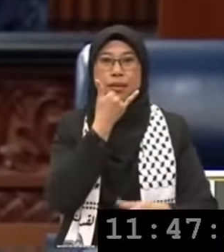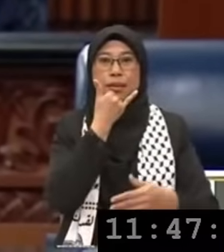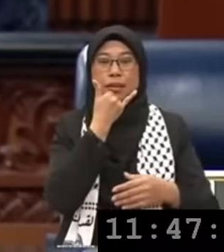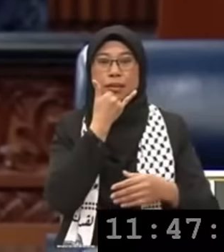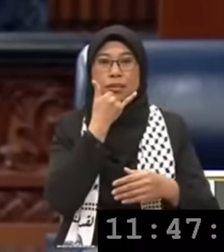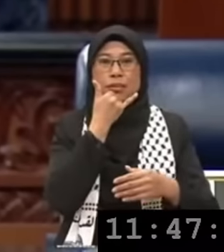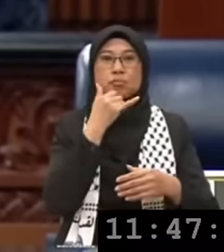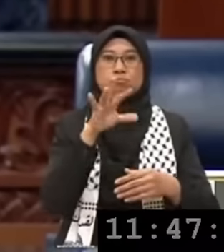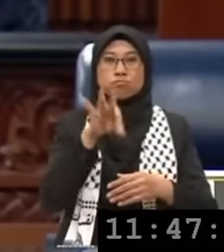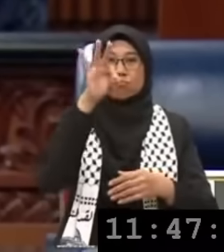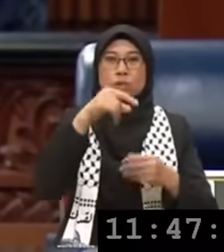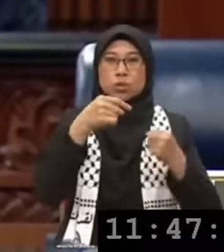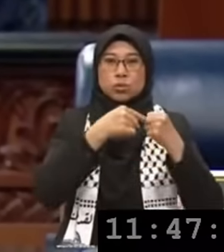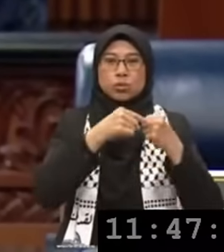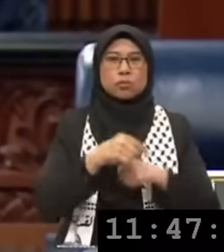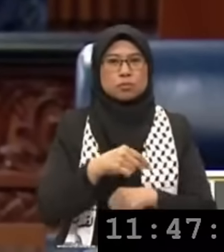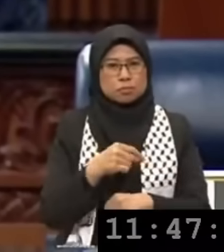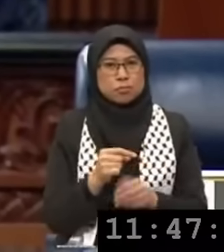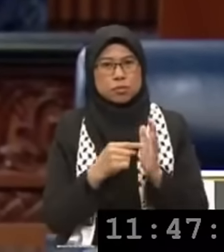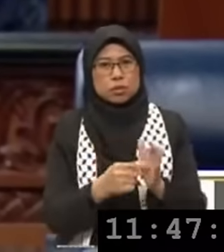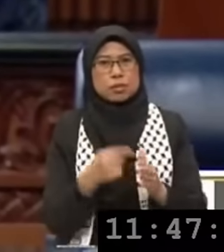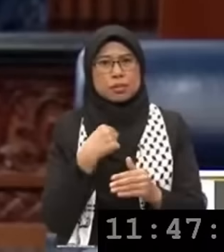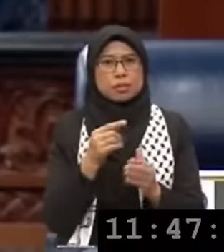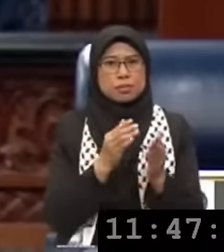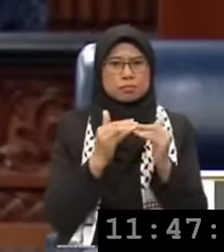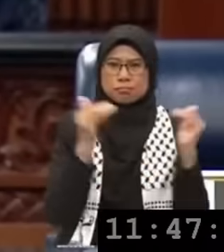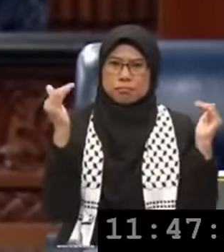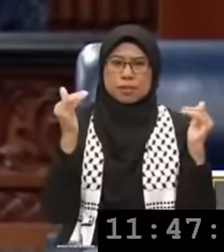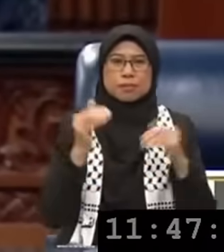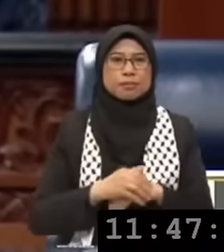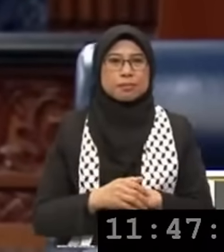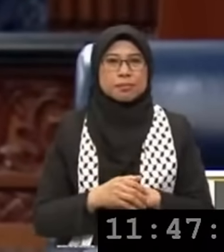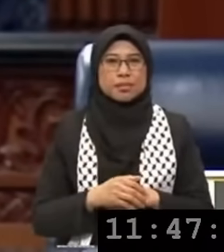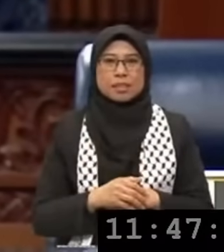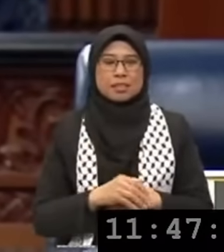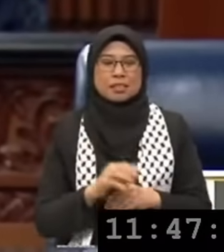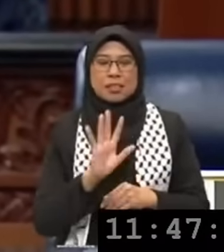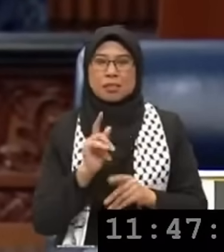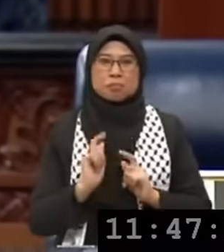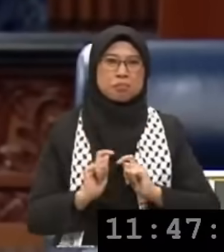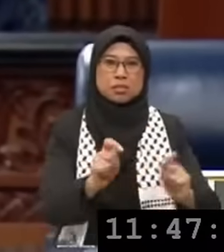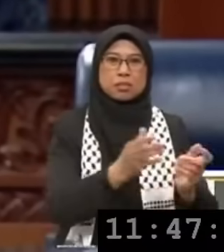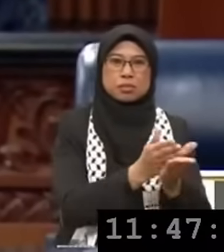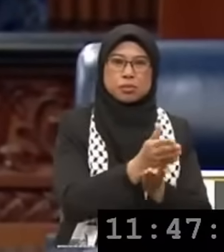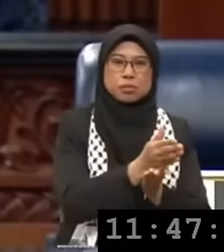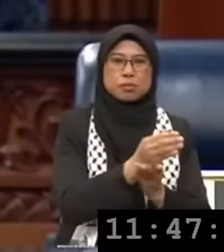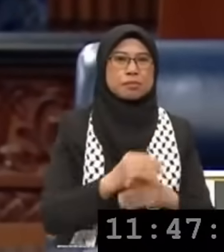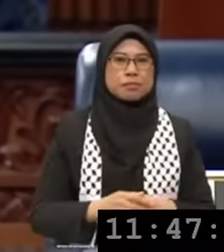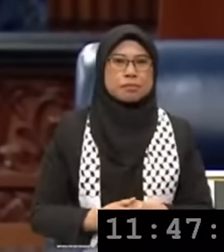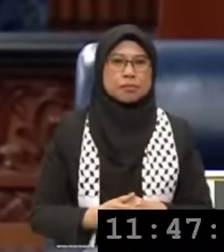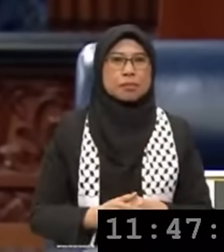bahawa kita benar-benar telus dan tidak sewenang-wenangnya mengambil tindakan kepada mana-mana